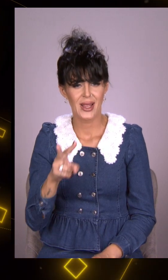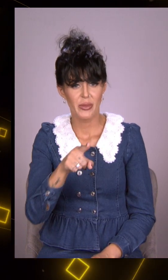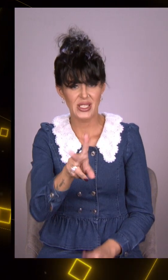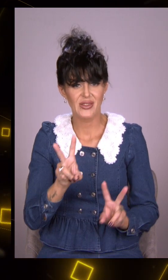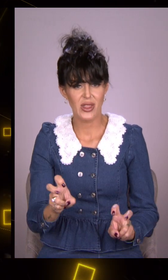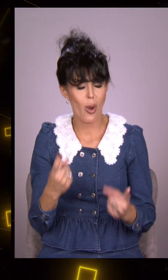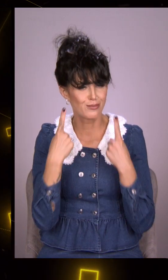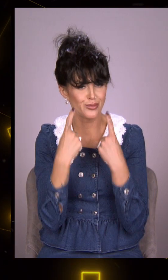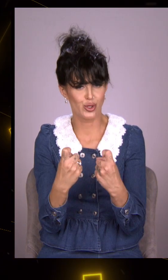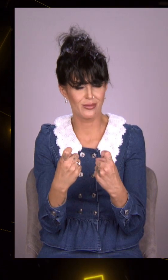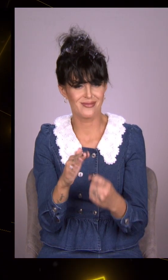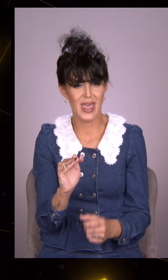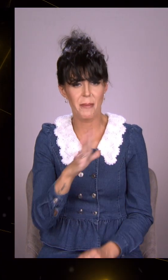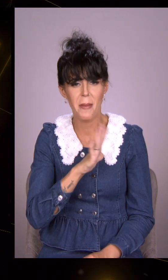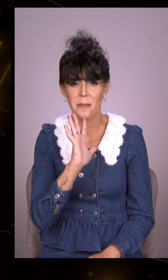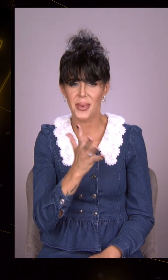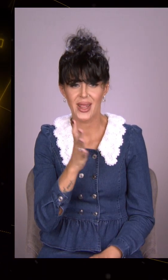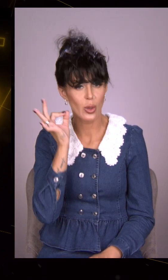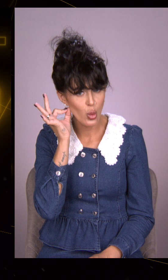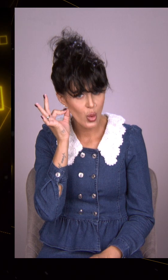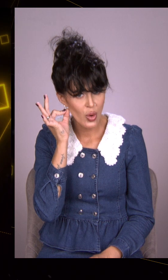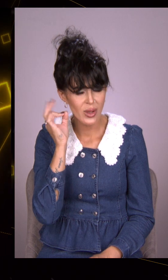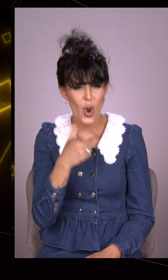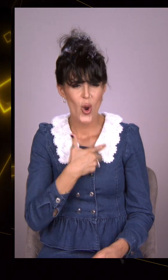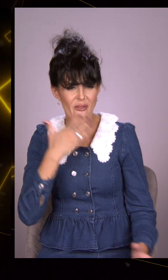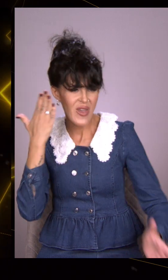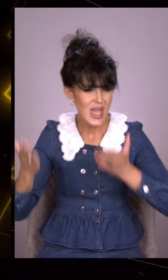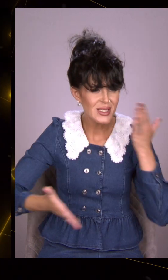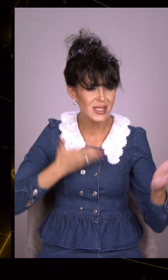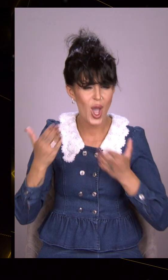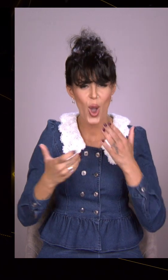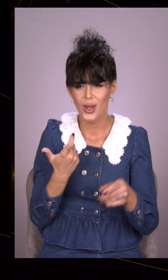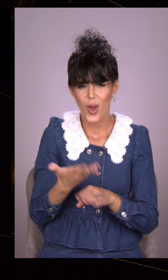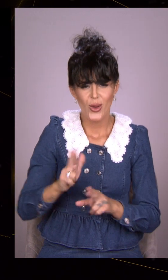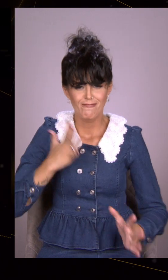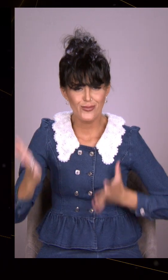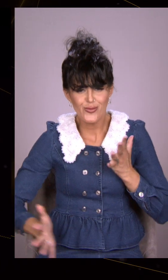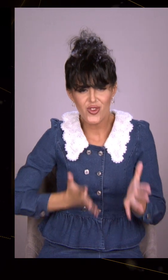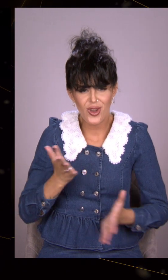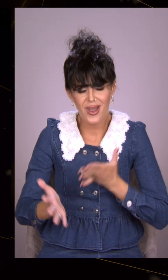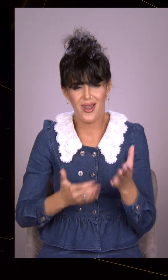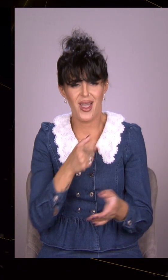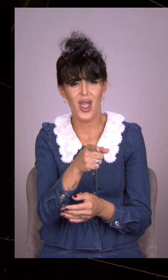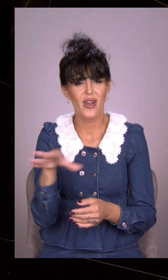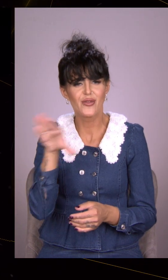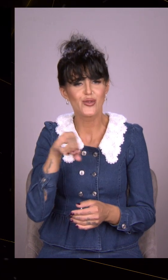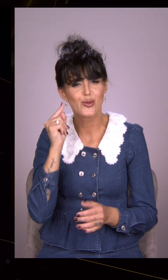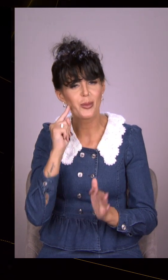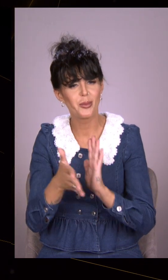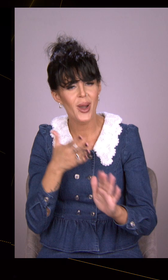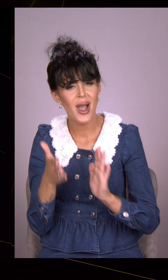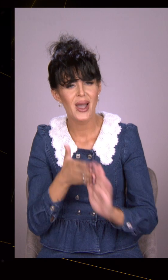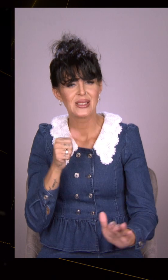менший, йому було 5 рочків. Він був шубутний, такий, я не знаю, можливо, він розумів, що він